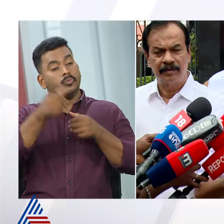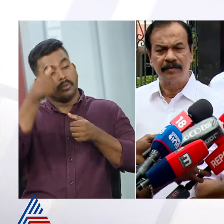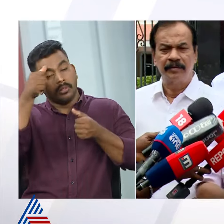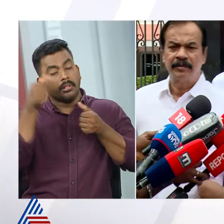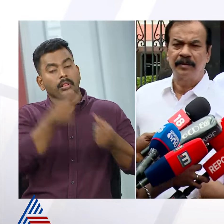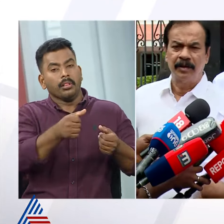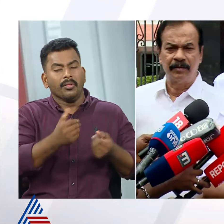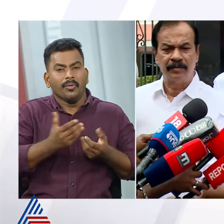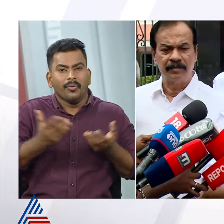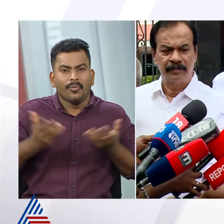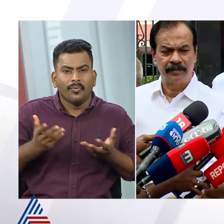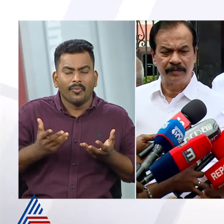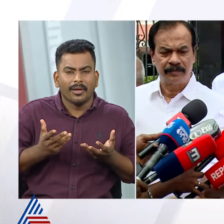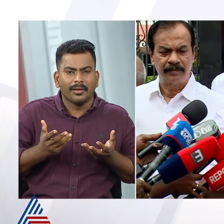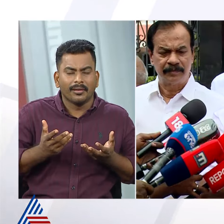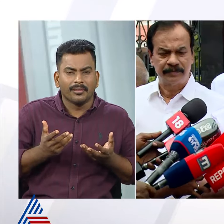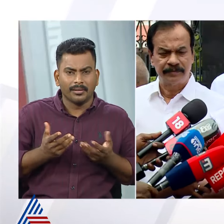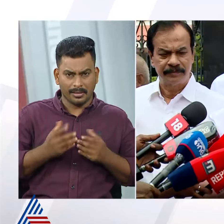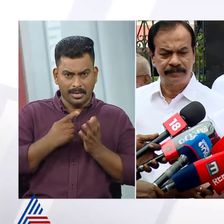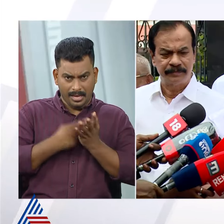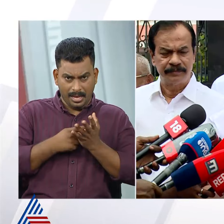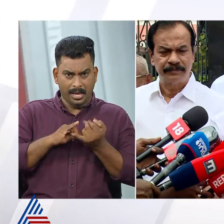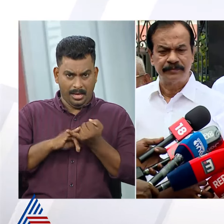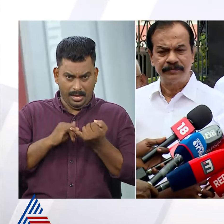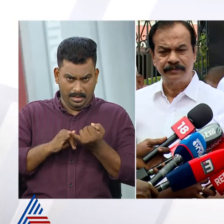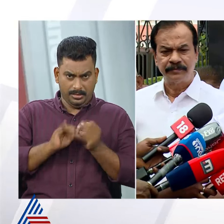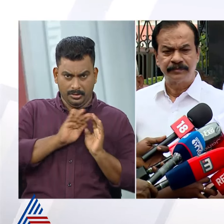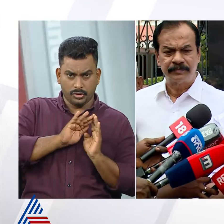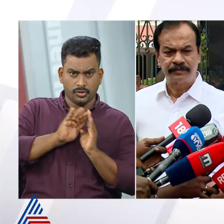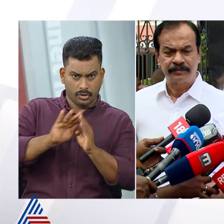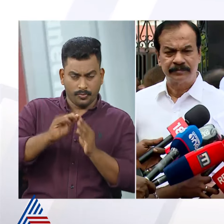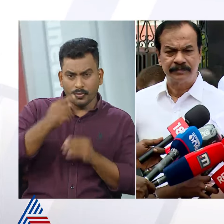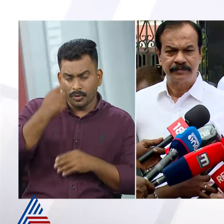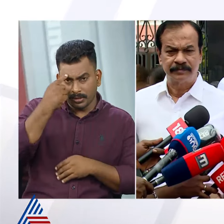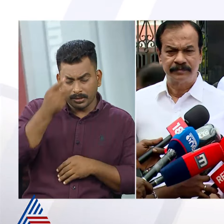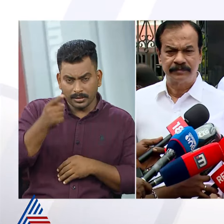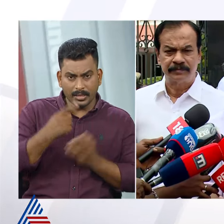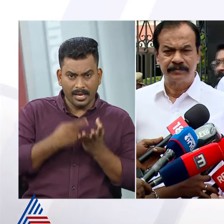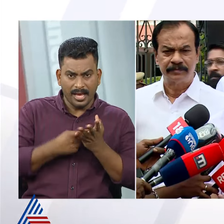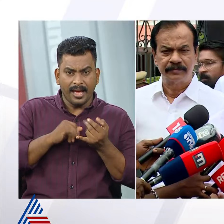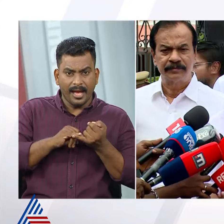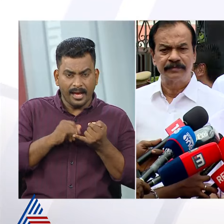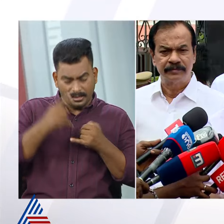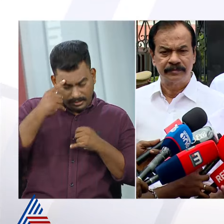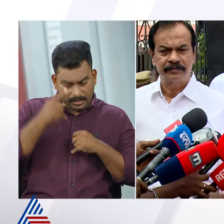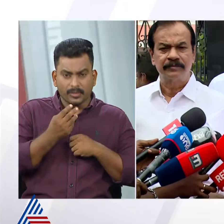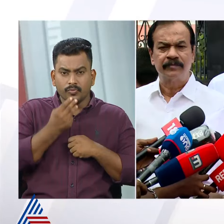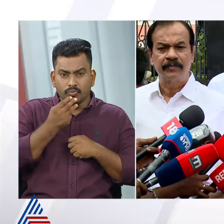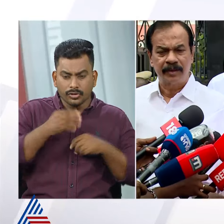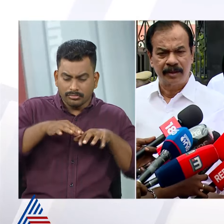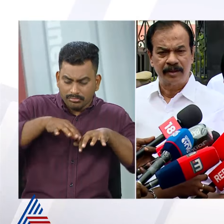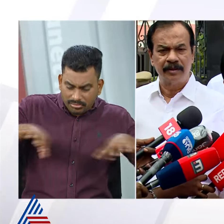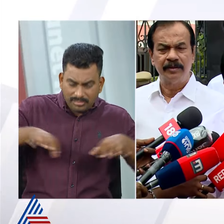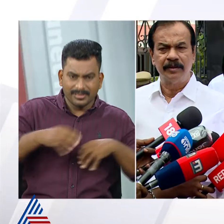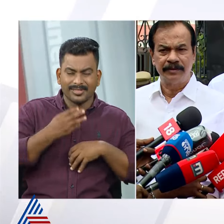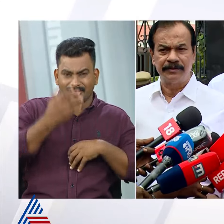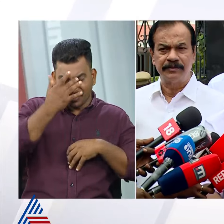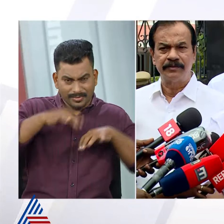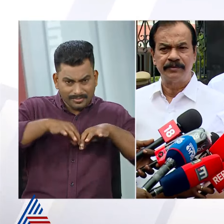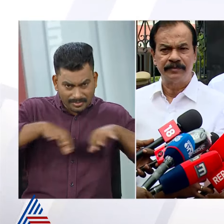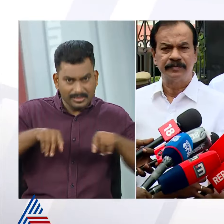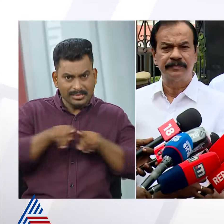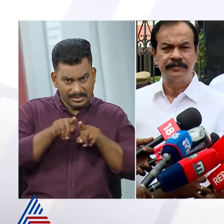എന്ന് വരുത്തി തീർത്ത് സംഘപരിവാർ ചെയ്യുന്നത് പോലെ മതപരമായ ഭിന്നിപ്പുണ്ടാക്കാൻ പിണറായി വിജയനും കൂട്ടുകാരും